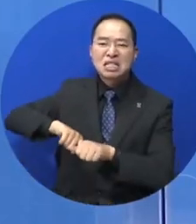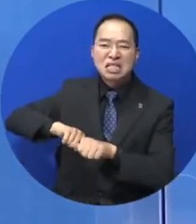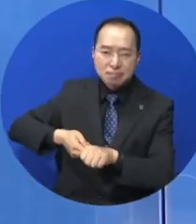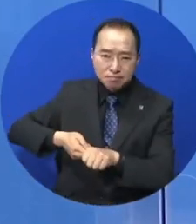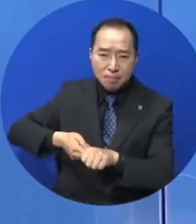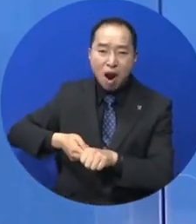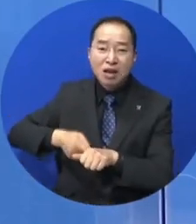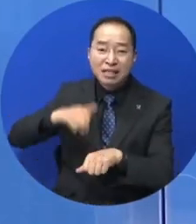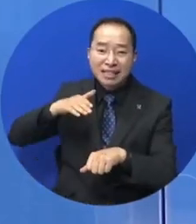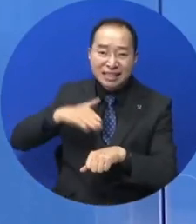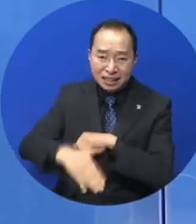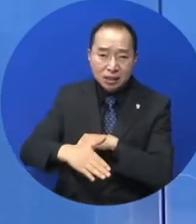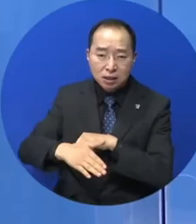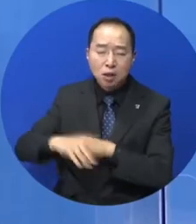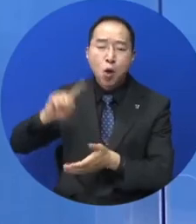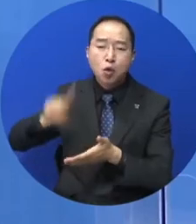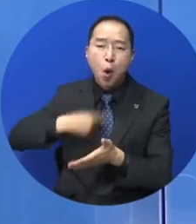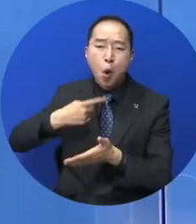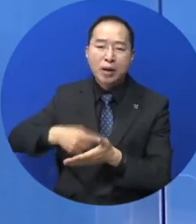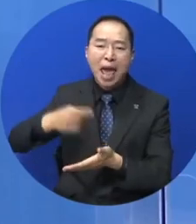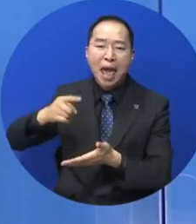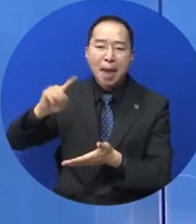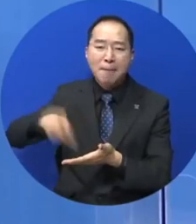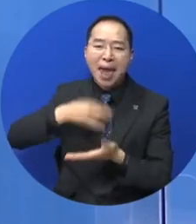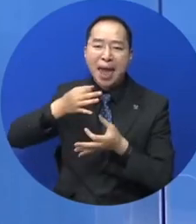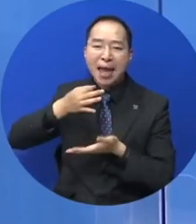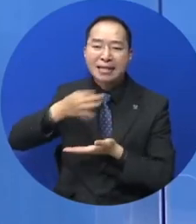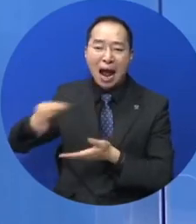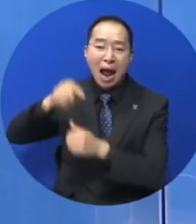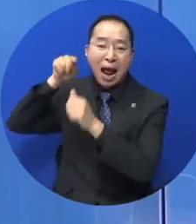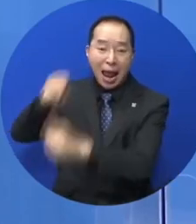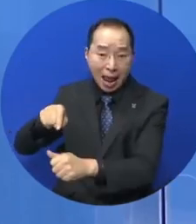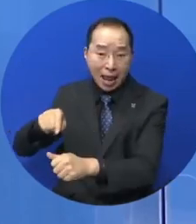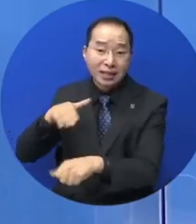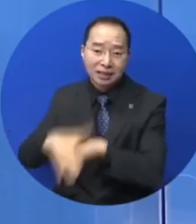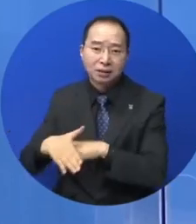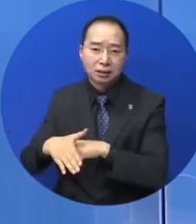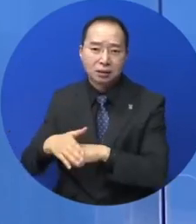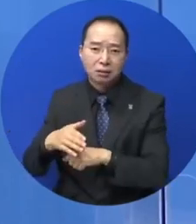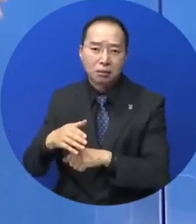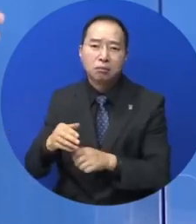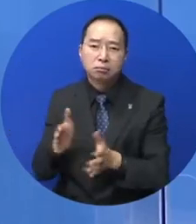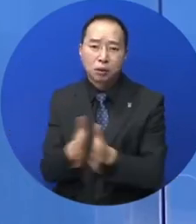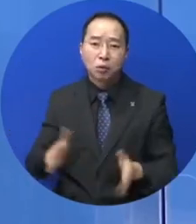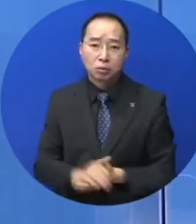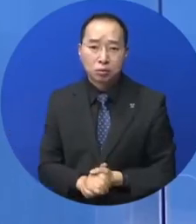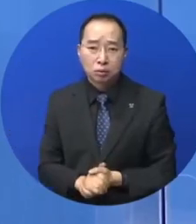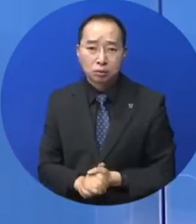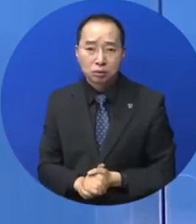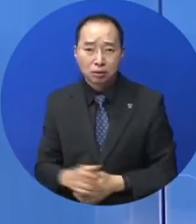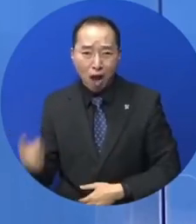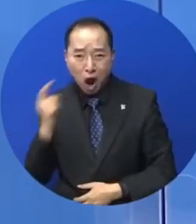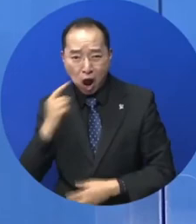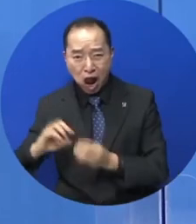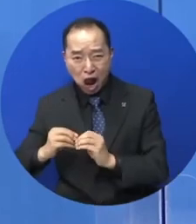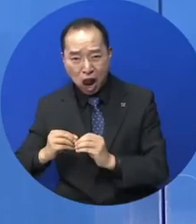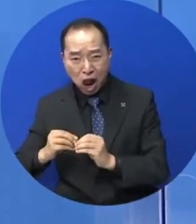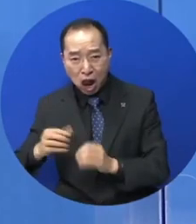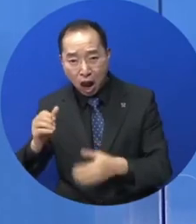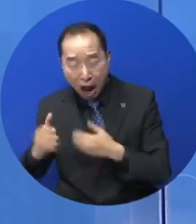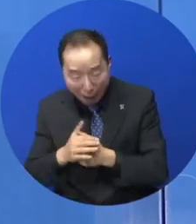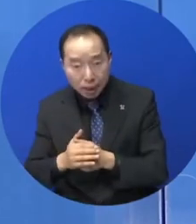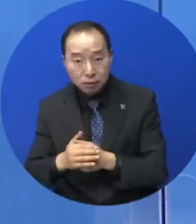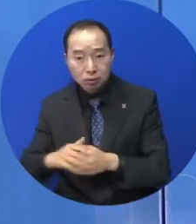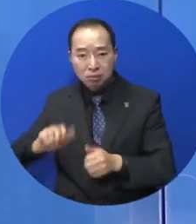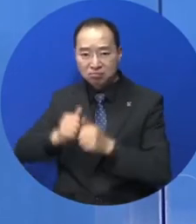해서 이런 거짓말을 악의적으로 일부러 내서 피해를 입힌 사람들은 패가망신한다.